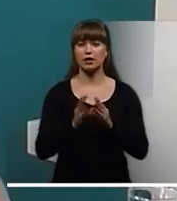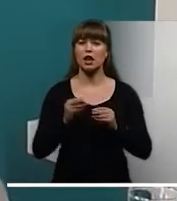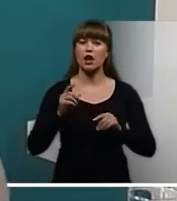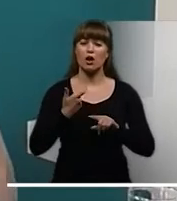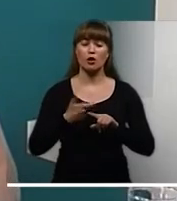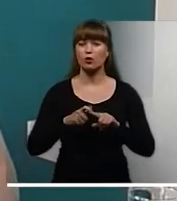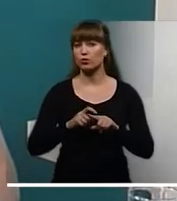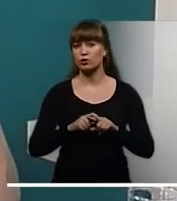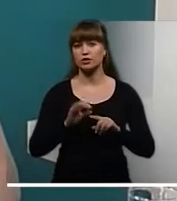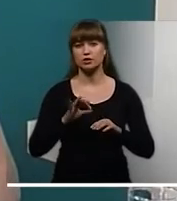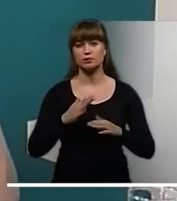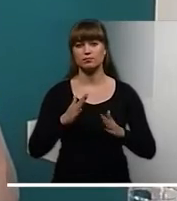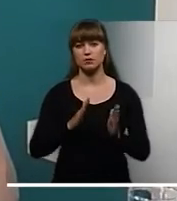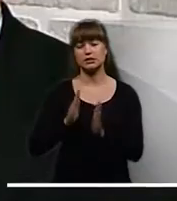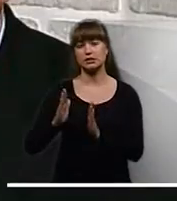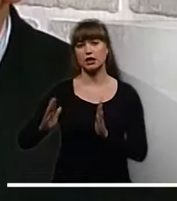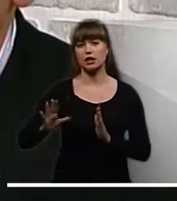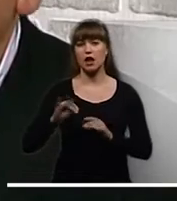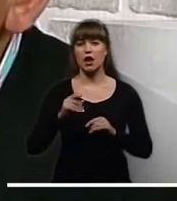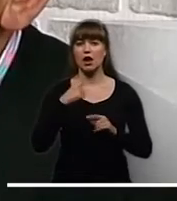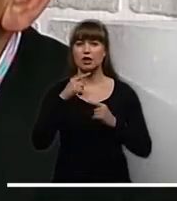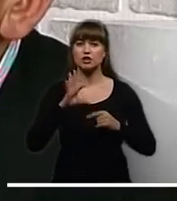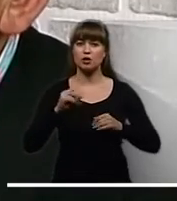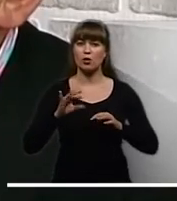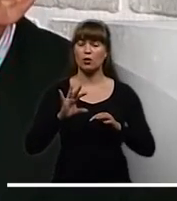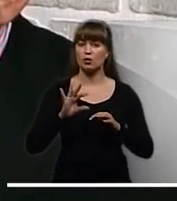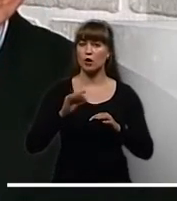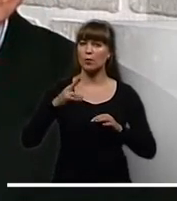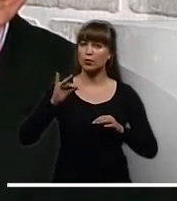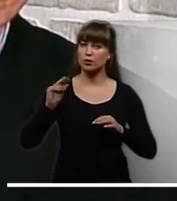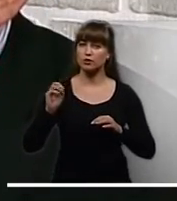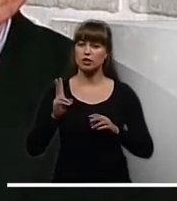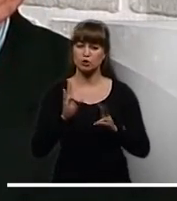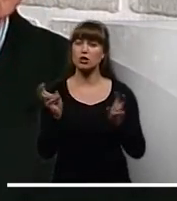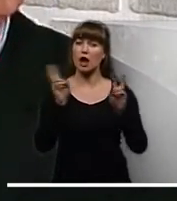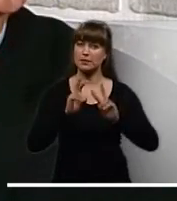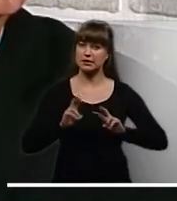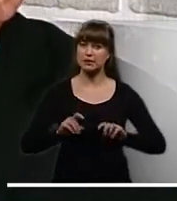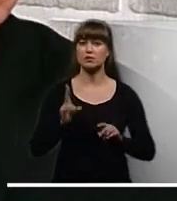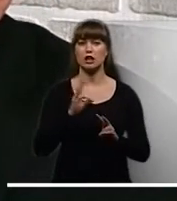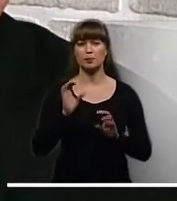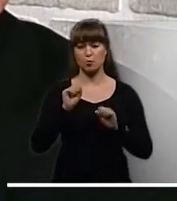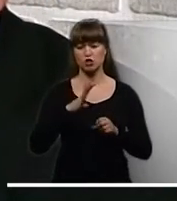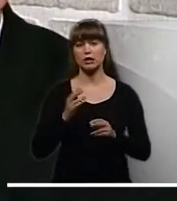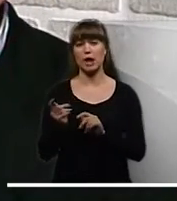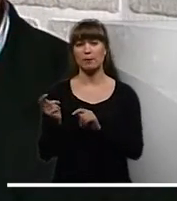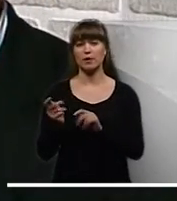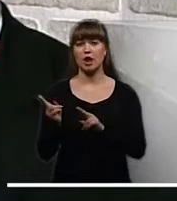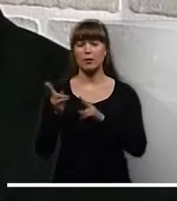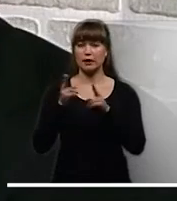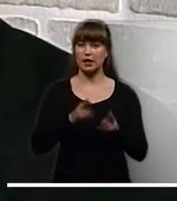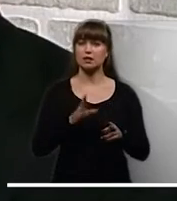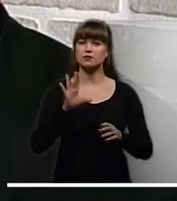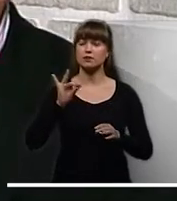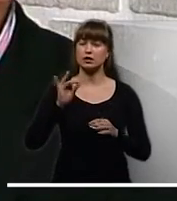обстоятельства получаются. Очень отягчающие. Я не знаю, может, речь идет о патологии почек еще. Нужно просто пообследоваться. Она может к нам приехать в институт. Пожалуйста, у